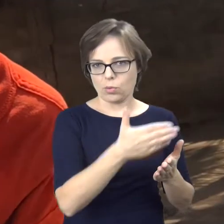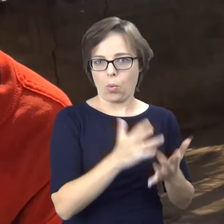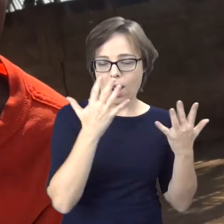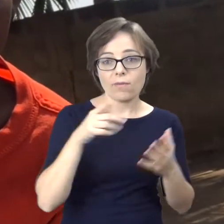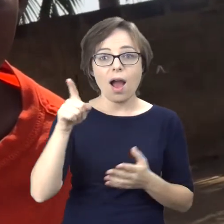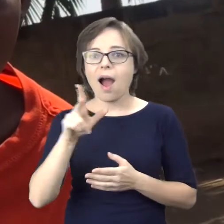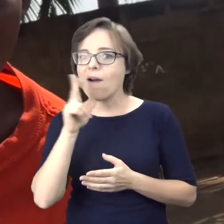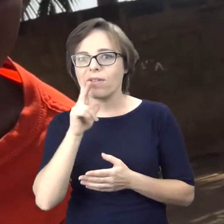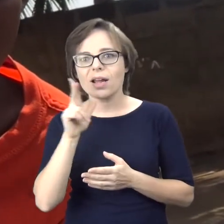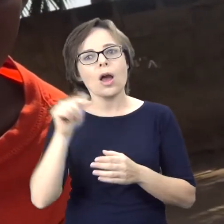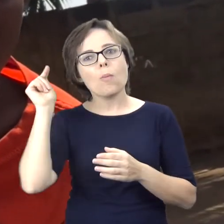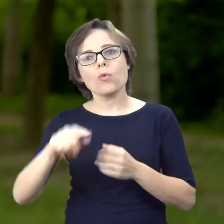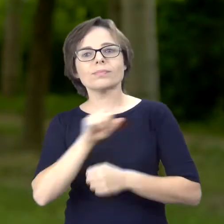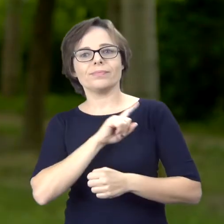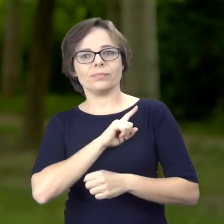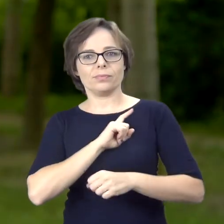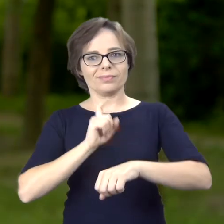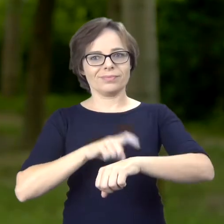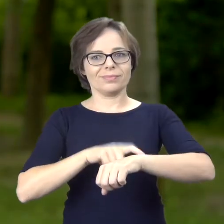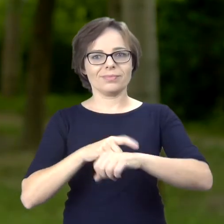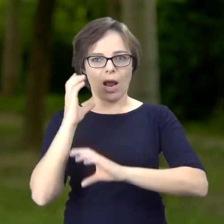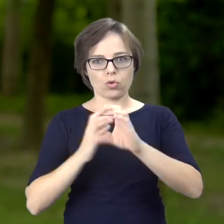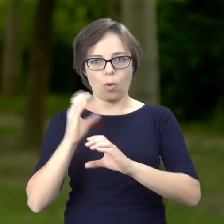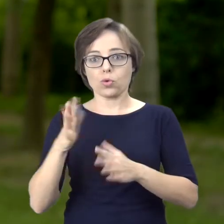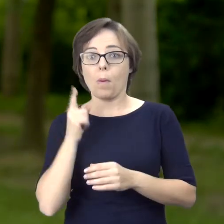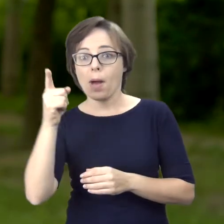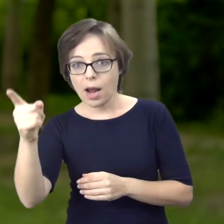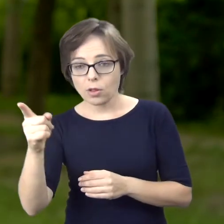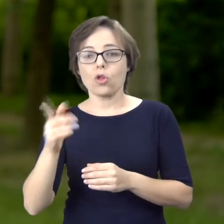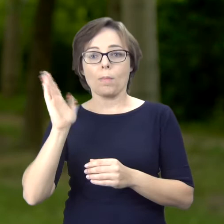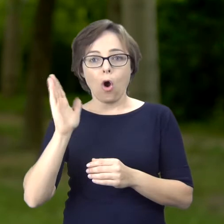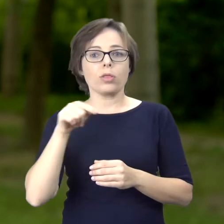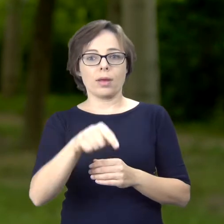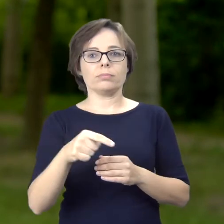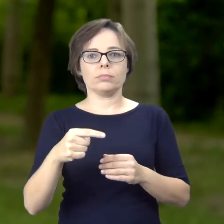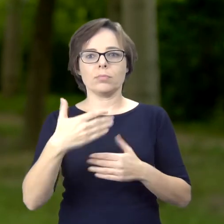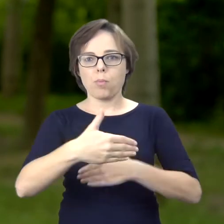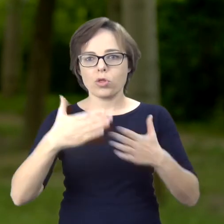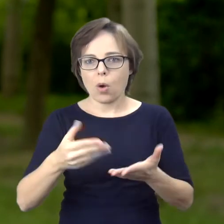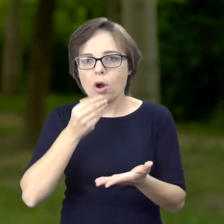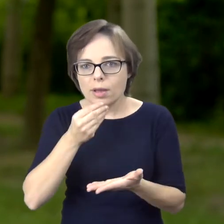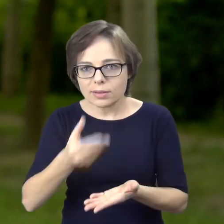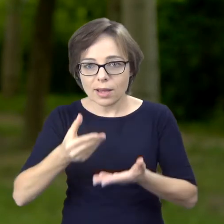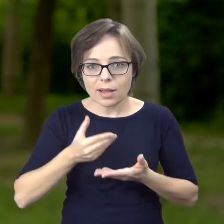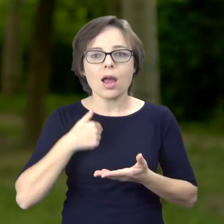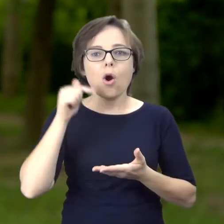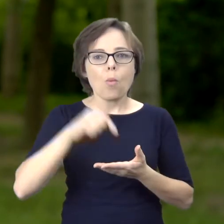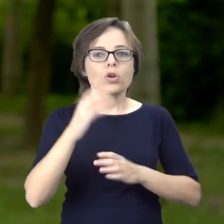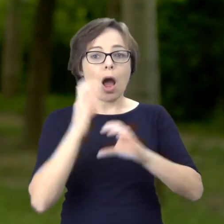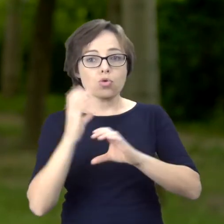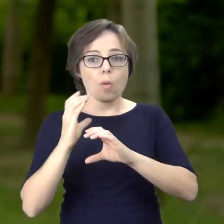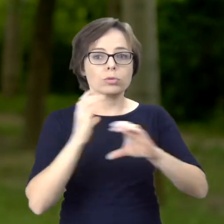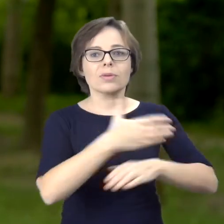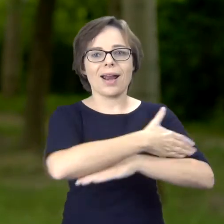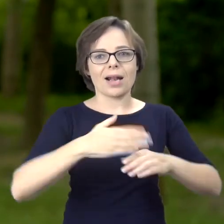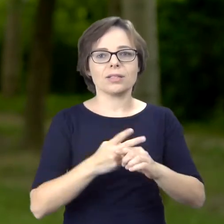było ułożone pod autobus, czyli biegliśmy maraton, dostawaliśmy jedzenie w pudełku do autobusu, żeby do godziny 18 zdążyć przekroczyć